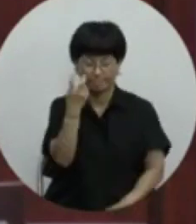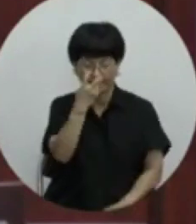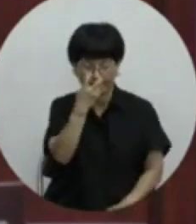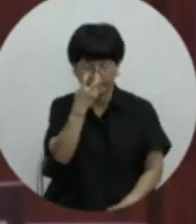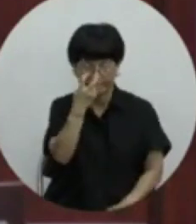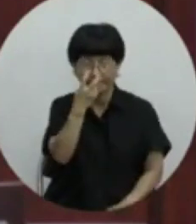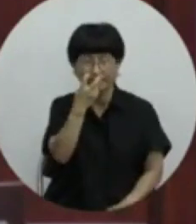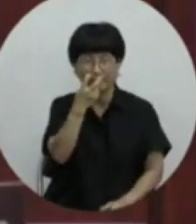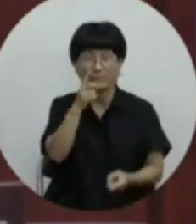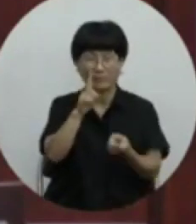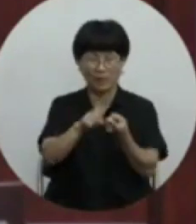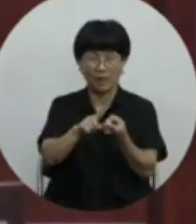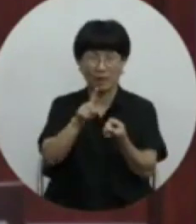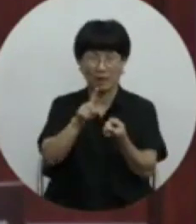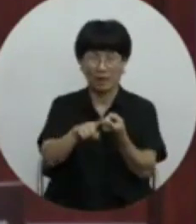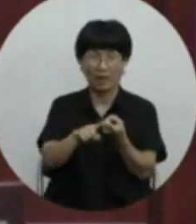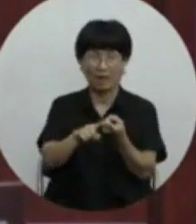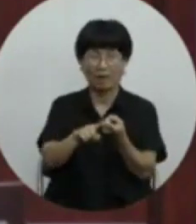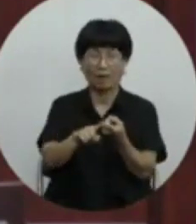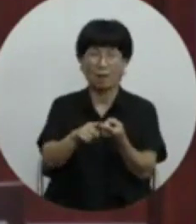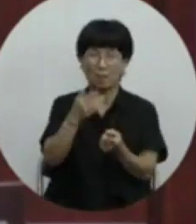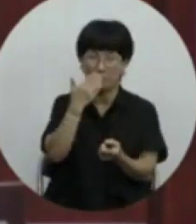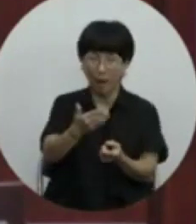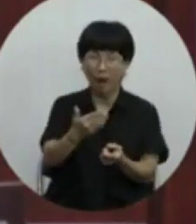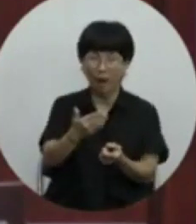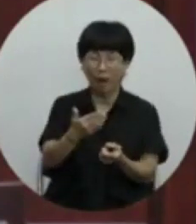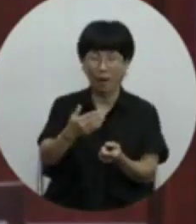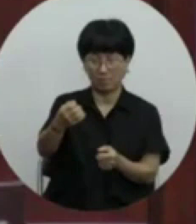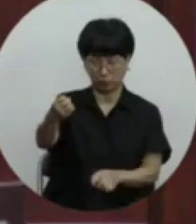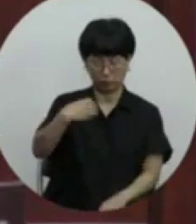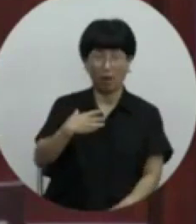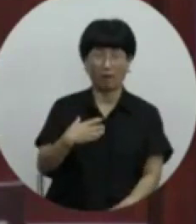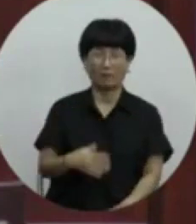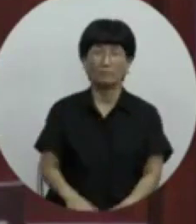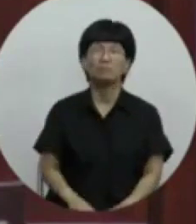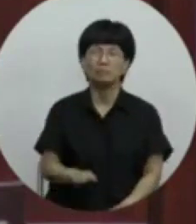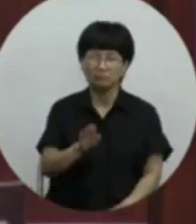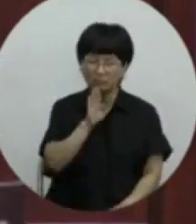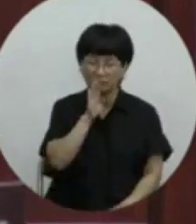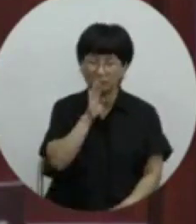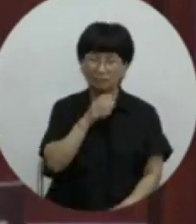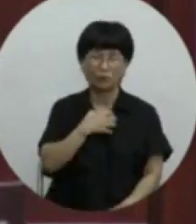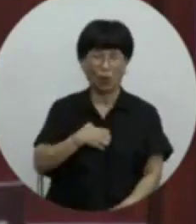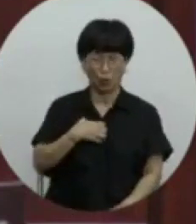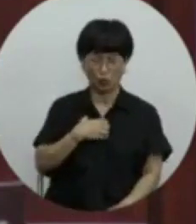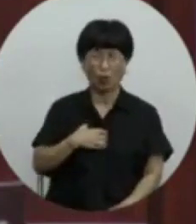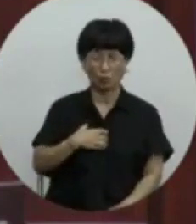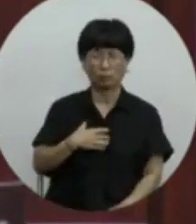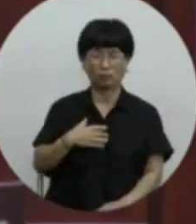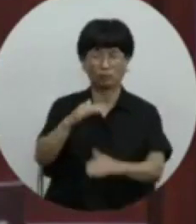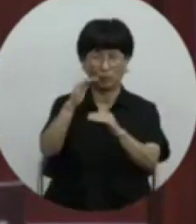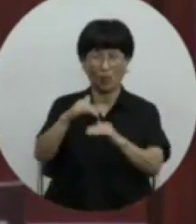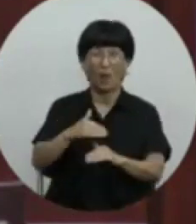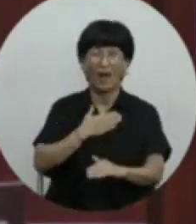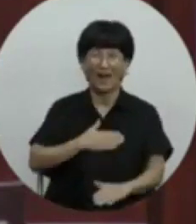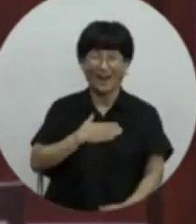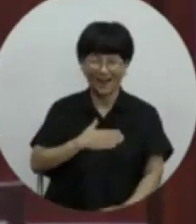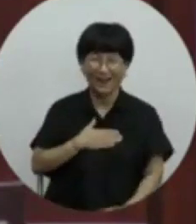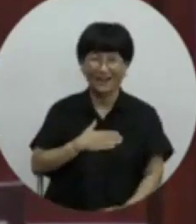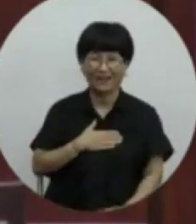규정을 적용할 수 있어야 한다 이렇게도 말씀하셨습니다. 예, 걱정하는 사항 우리 의원님